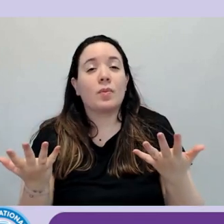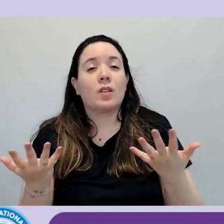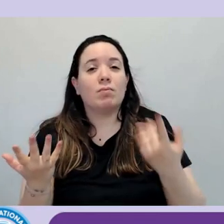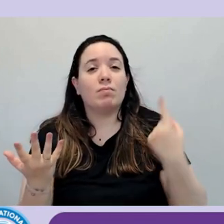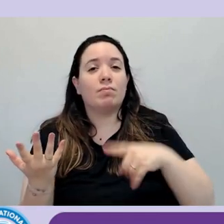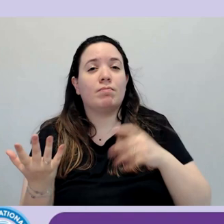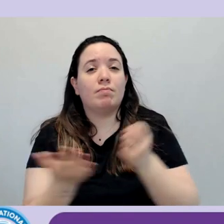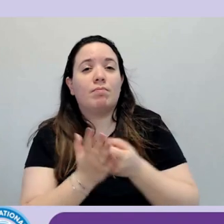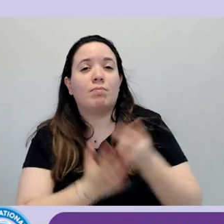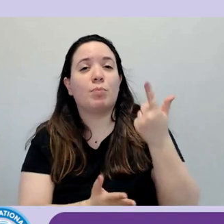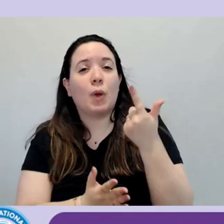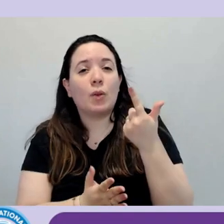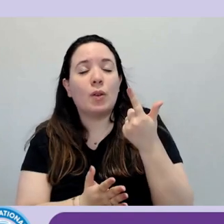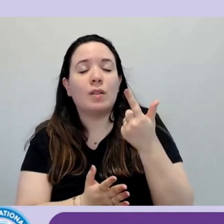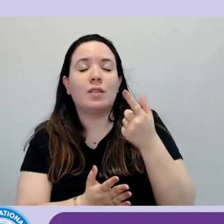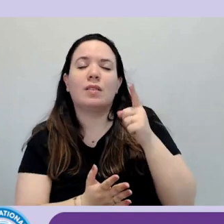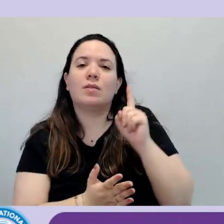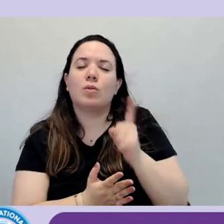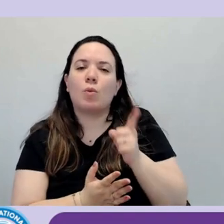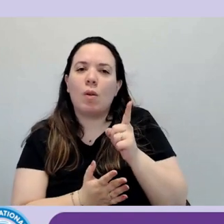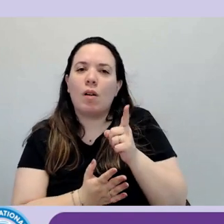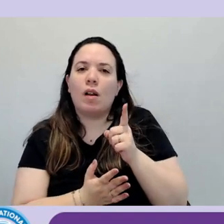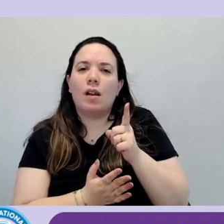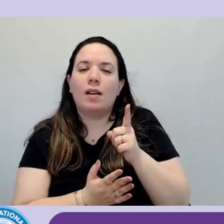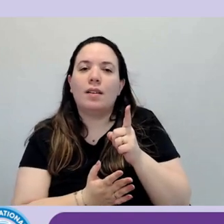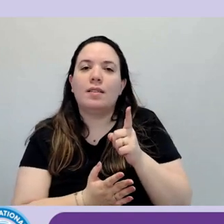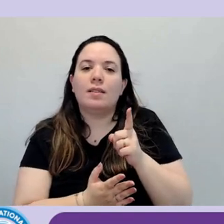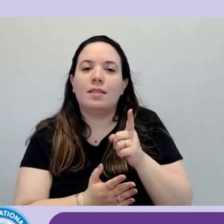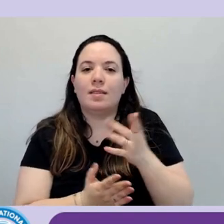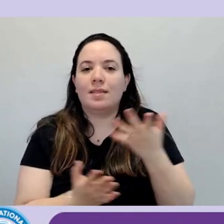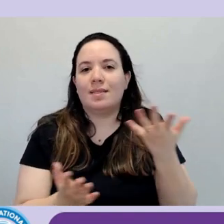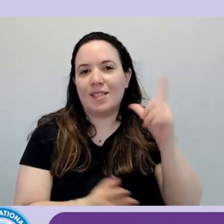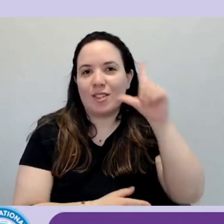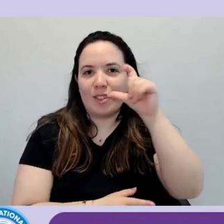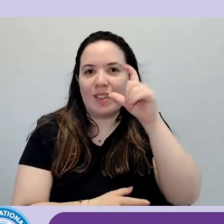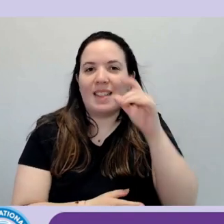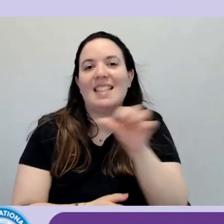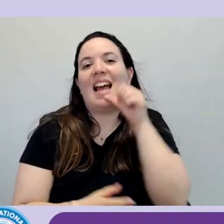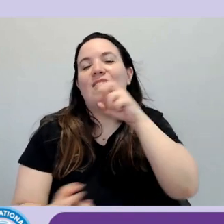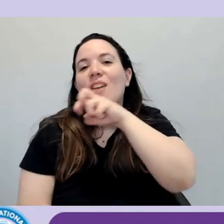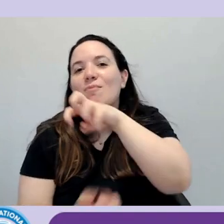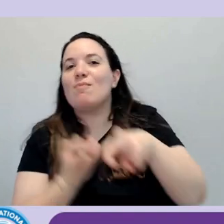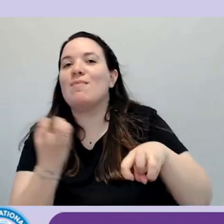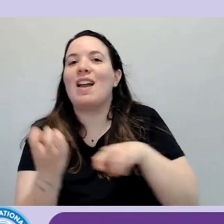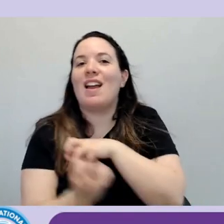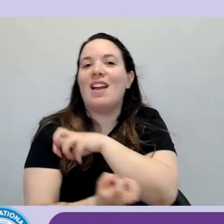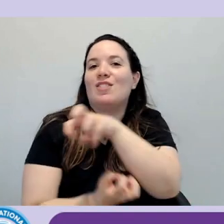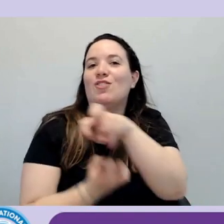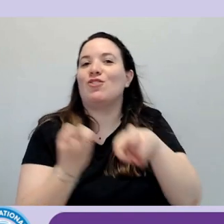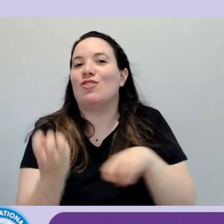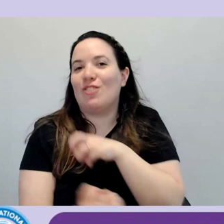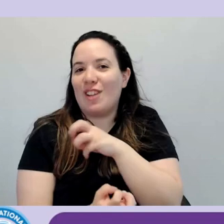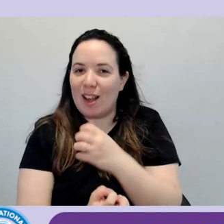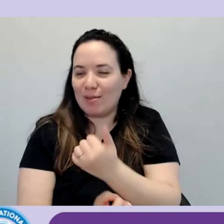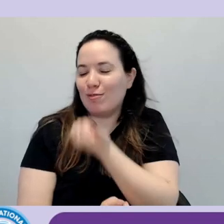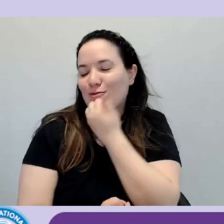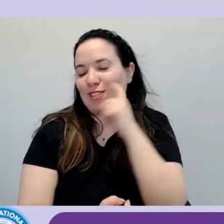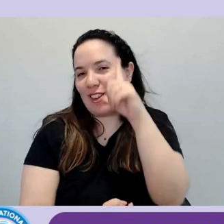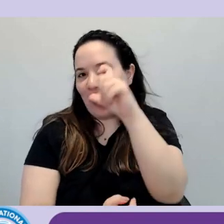è importante fare un non me ne voglia Conni un mashup una mescolanza